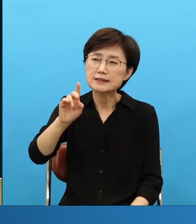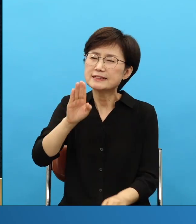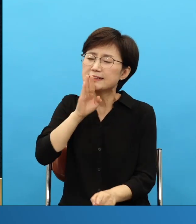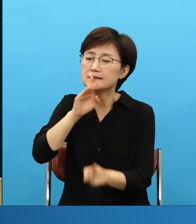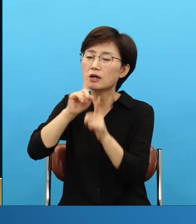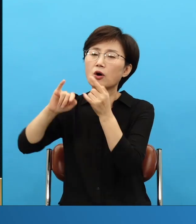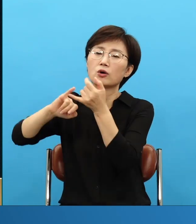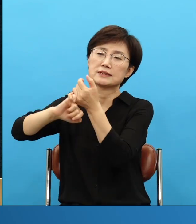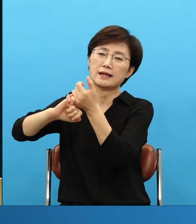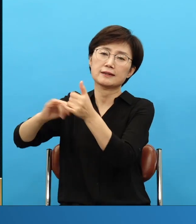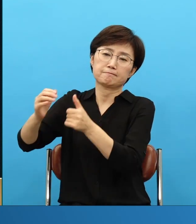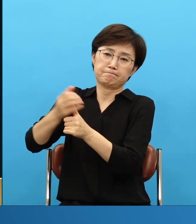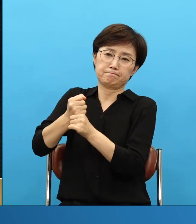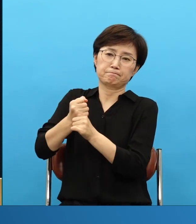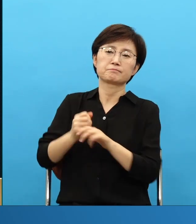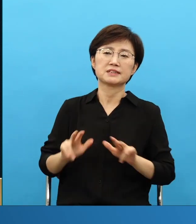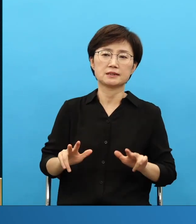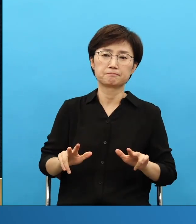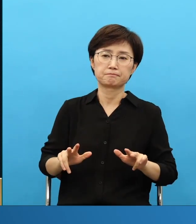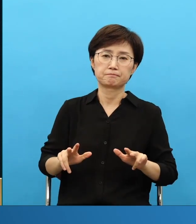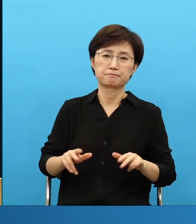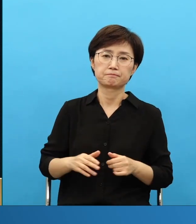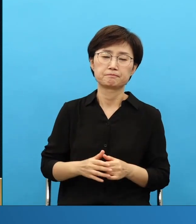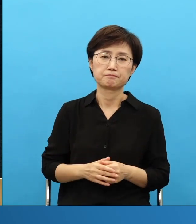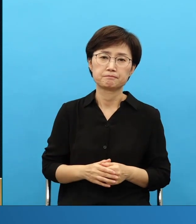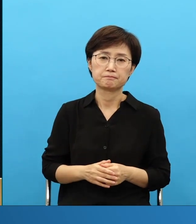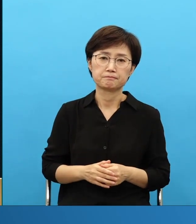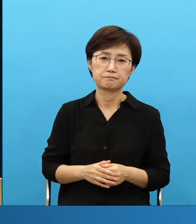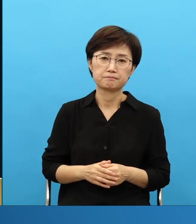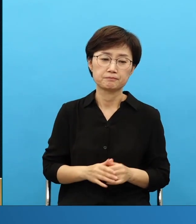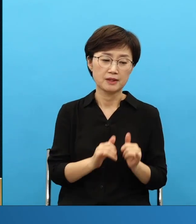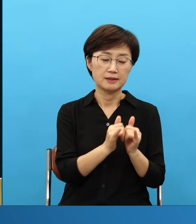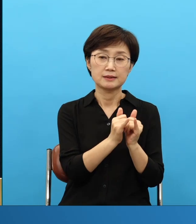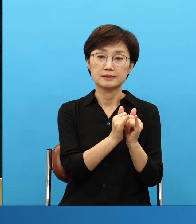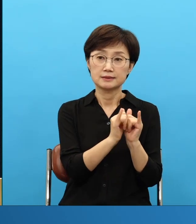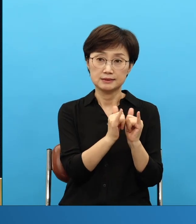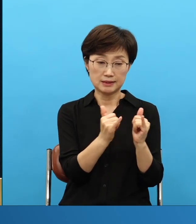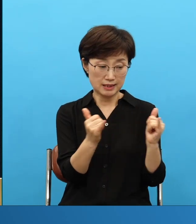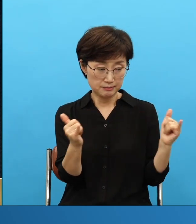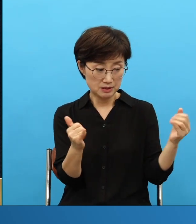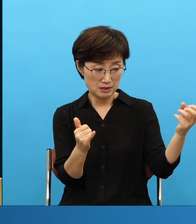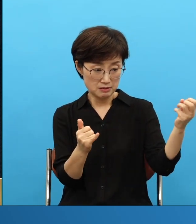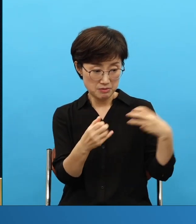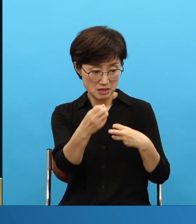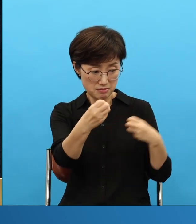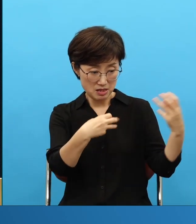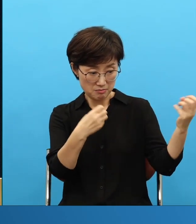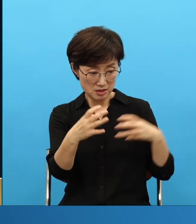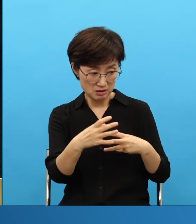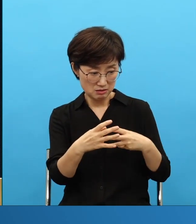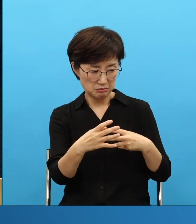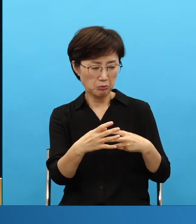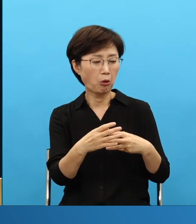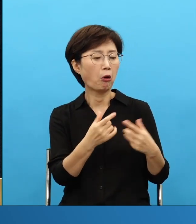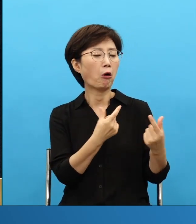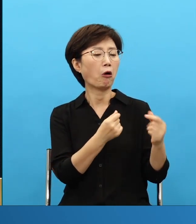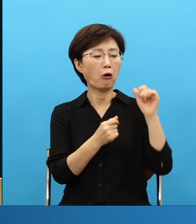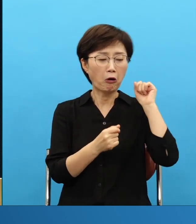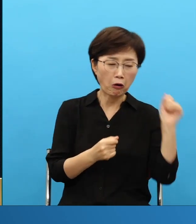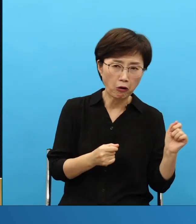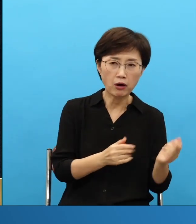this gospel, which is the background by which you can save the future. 사람들이 말하는 거 멸망받을 것 배설물